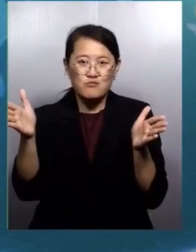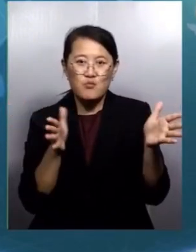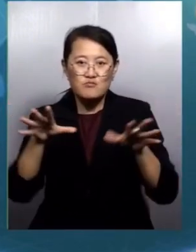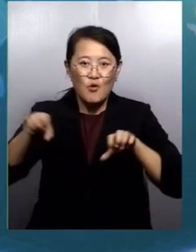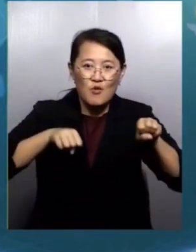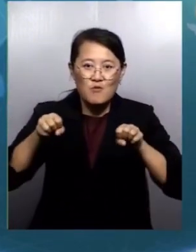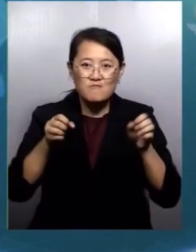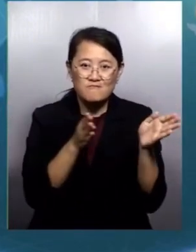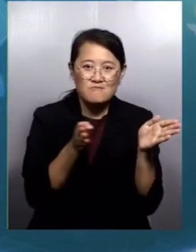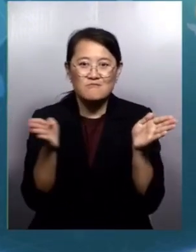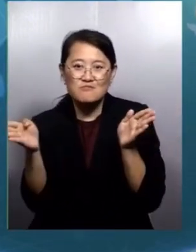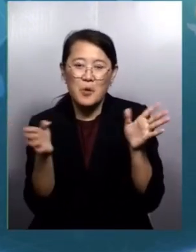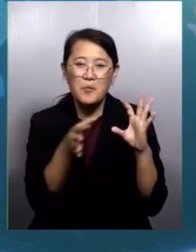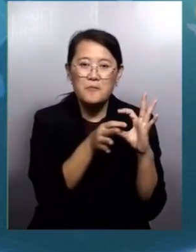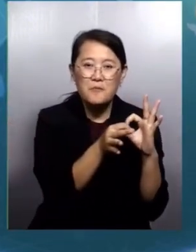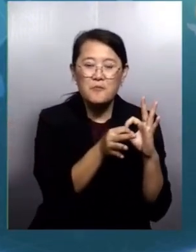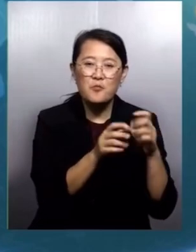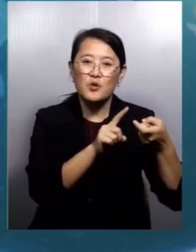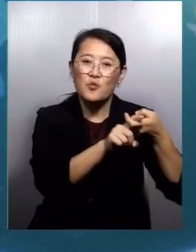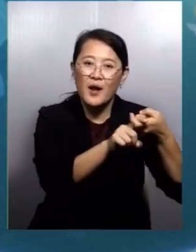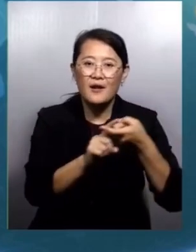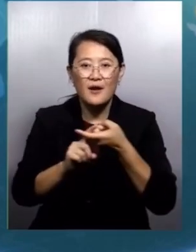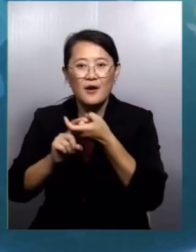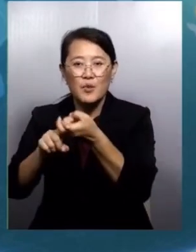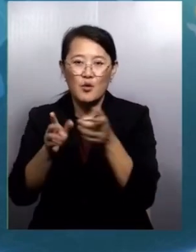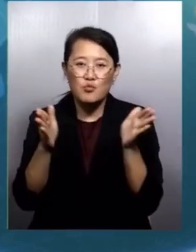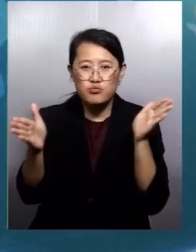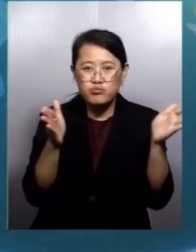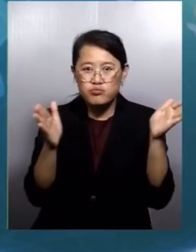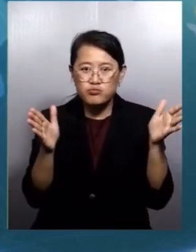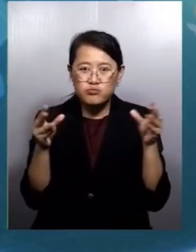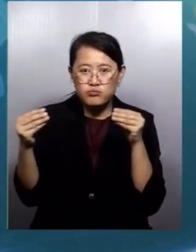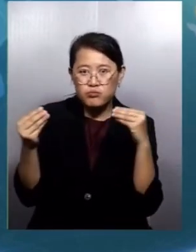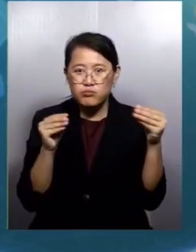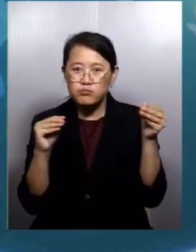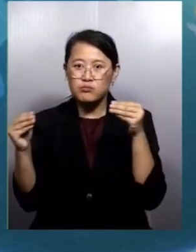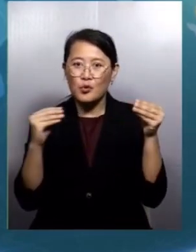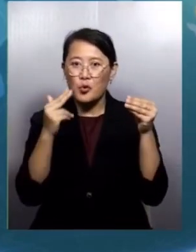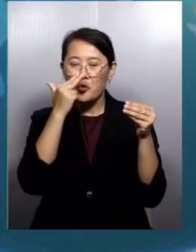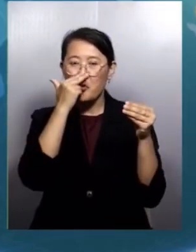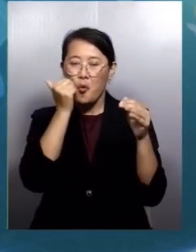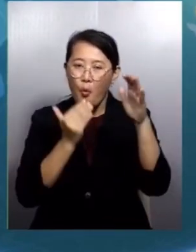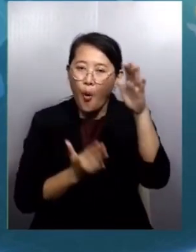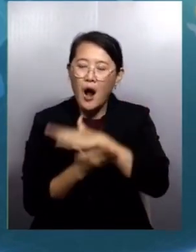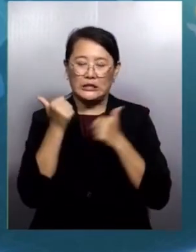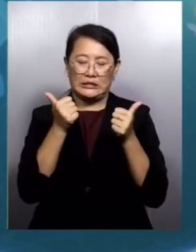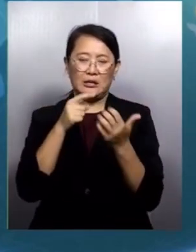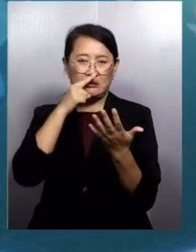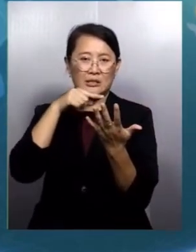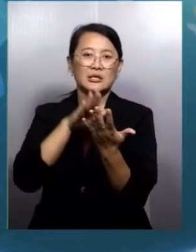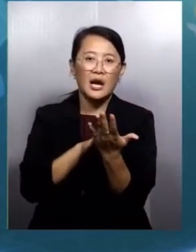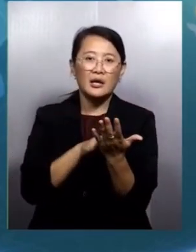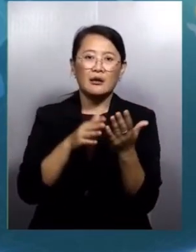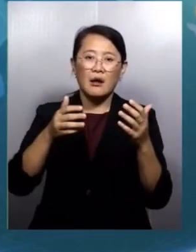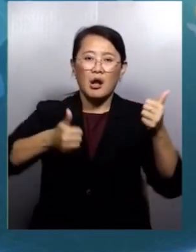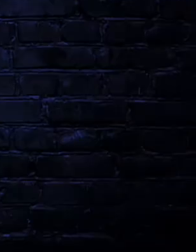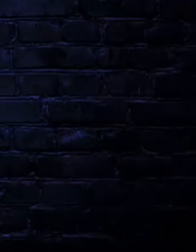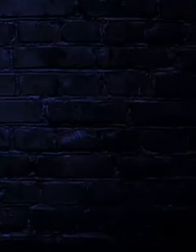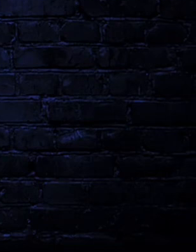ทำยังไงให้เราอยู่ในสถานะที่ได้เปรียบที่สุดไม่ว่าผลจะออกมาเป็นยังไงขอบคุณครับ